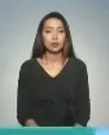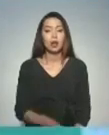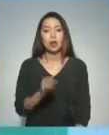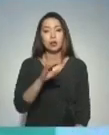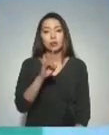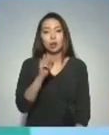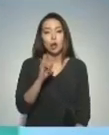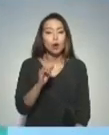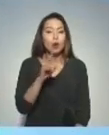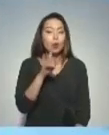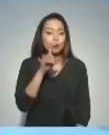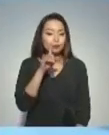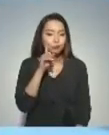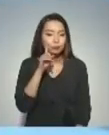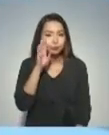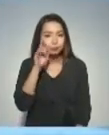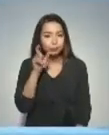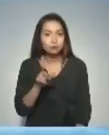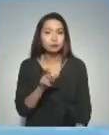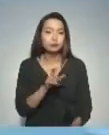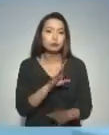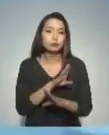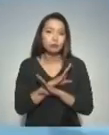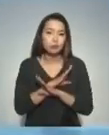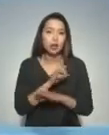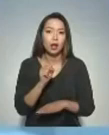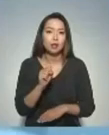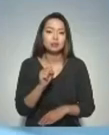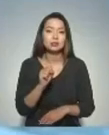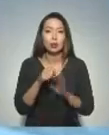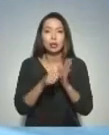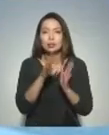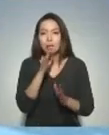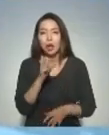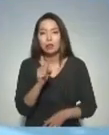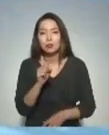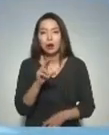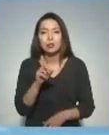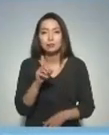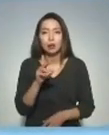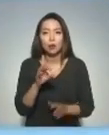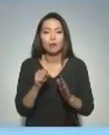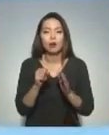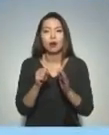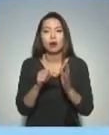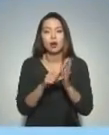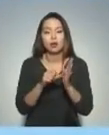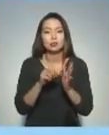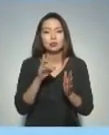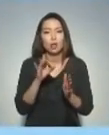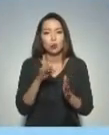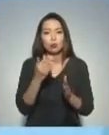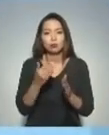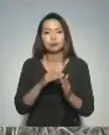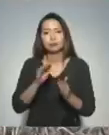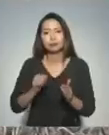Атырауда жасөспірім жоғалып кетті. 16 жасар Асимай Қазбекова 6 сәуір күні кешкісін құрбысына барамын деп үйінен шығып кеткен. Содан бері ұшты-күйлі